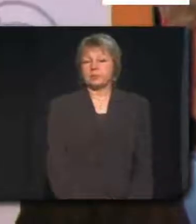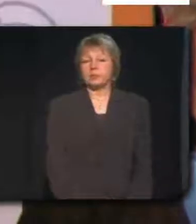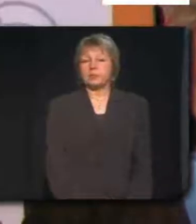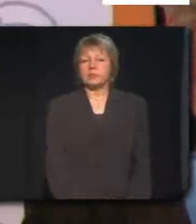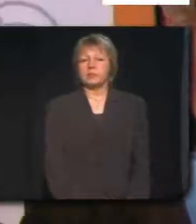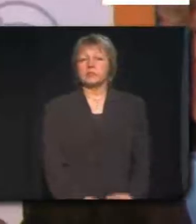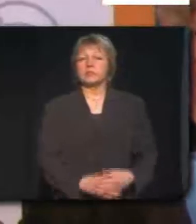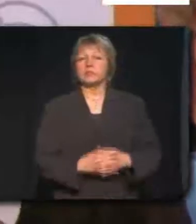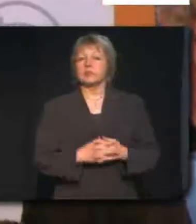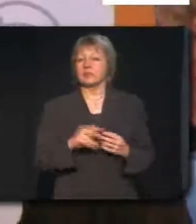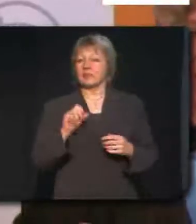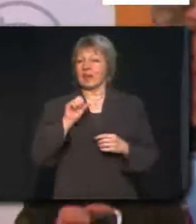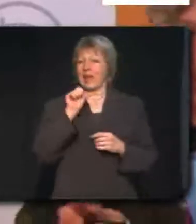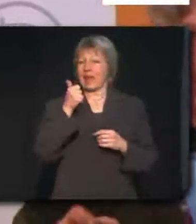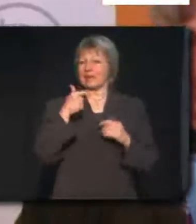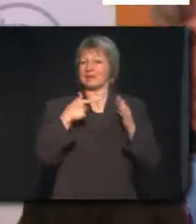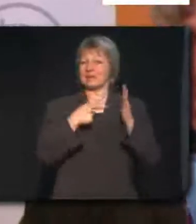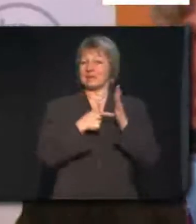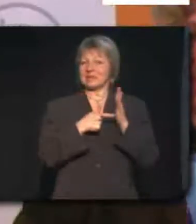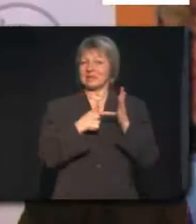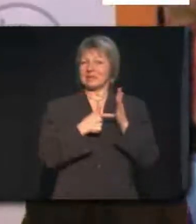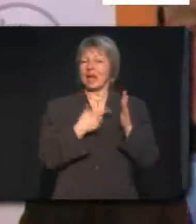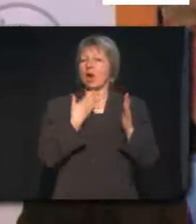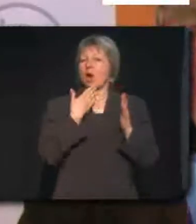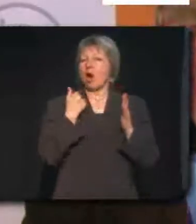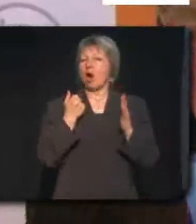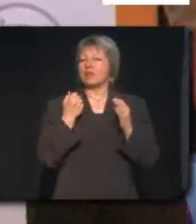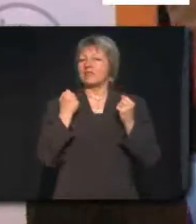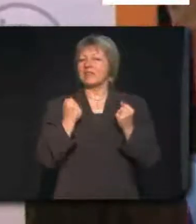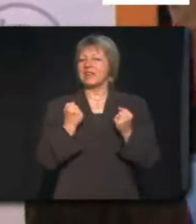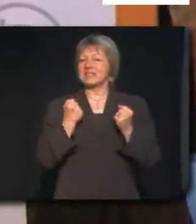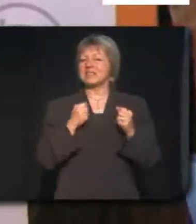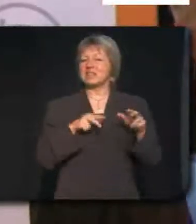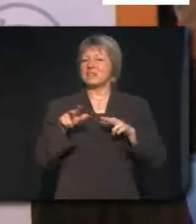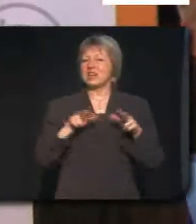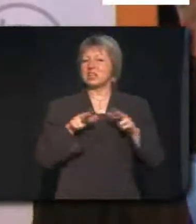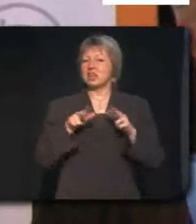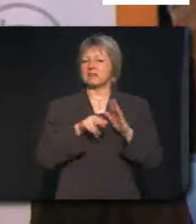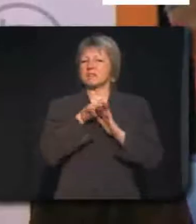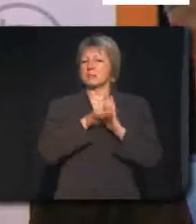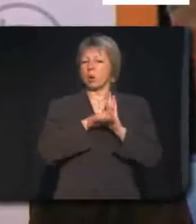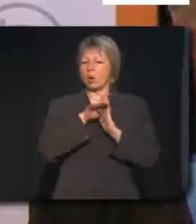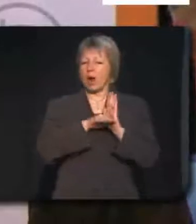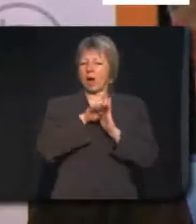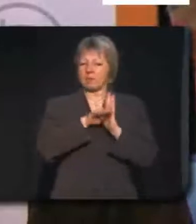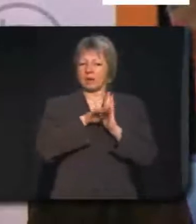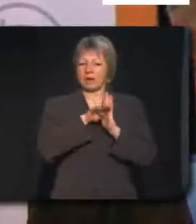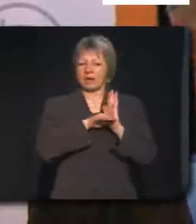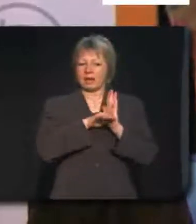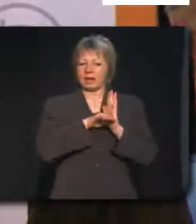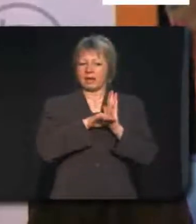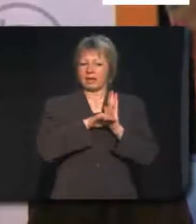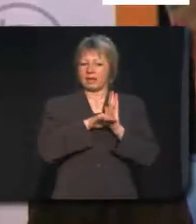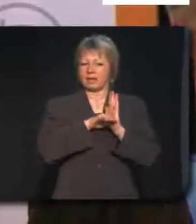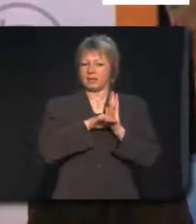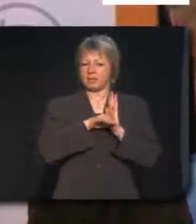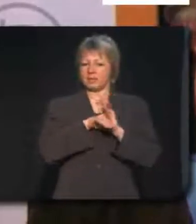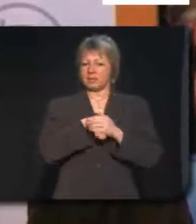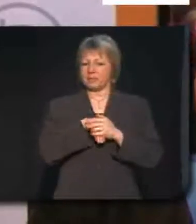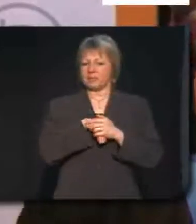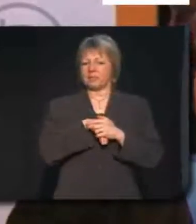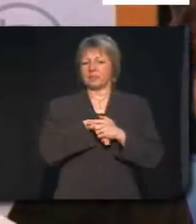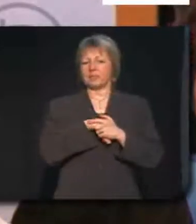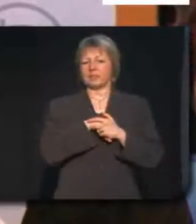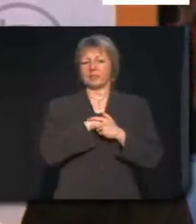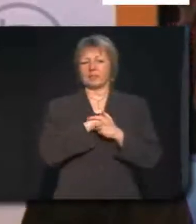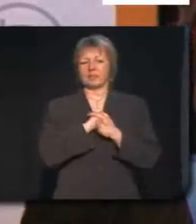der erste hat den Titel Hotfix Wirtschaftsprogramme die uralternative TU 17 und